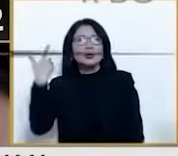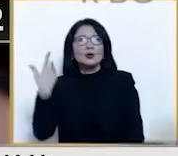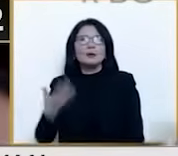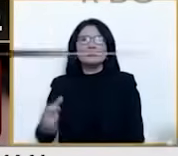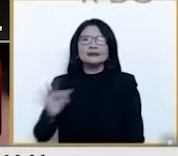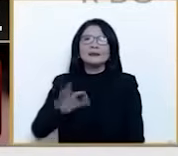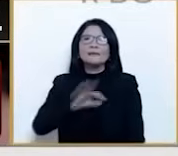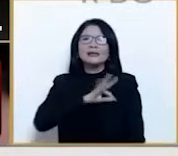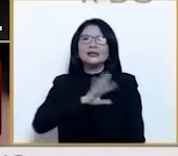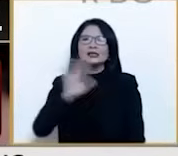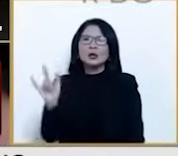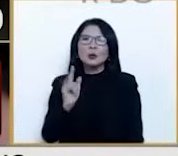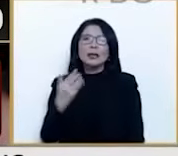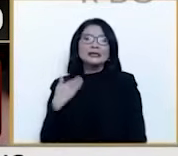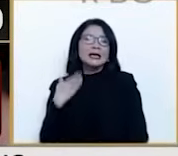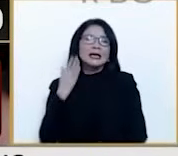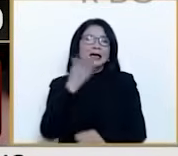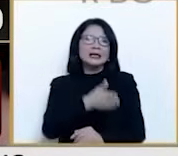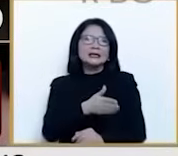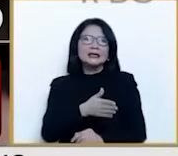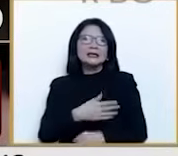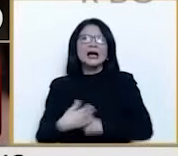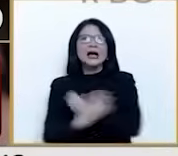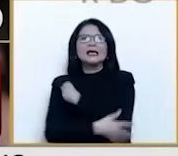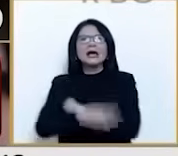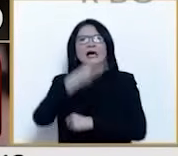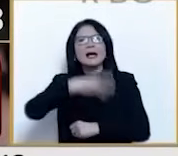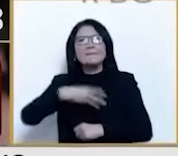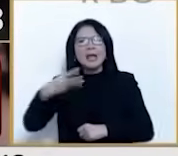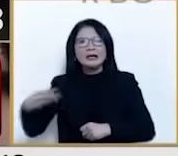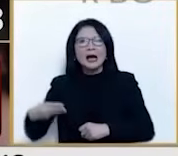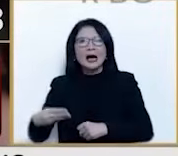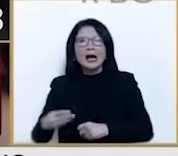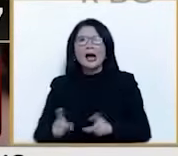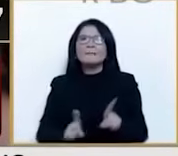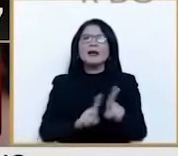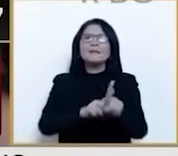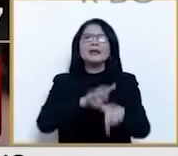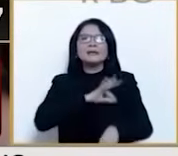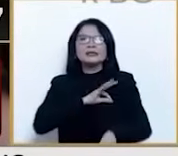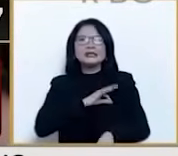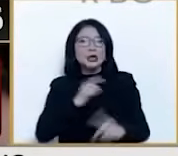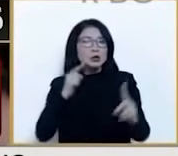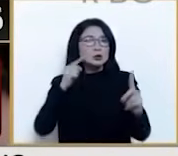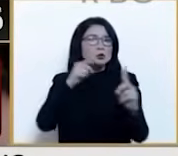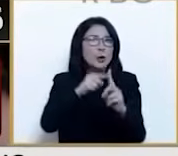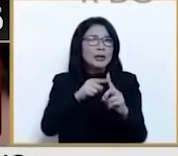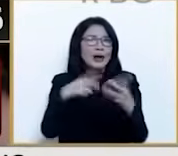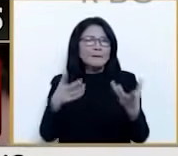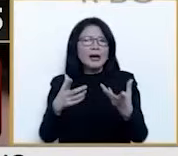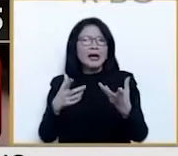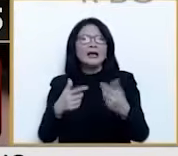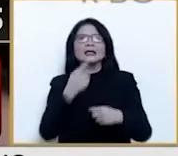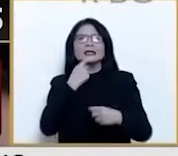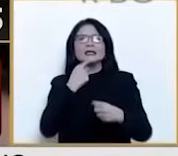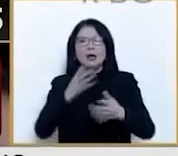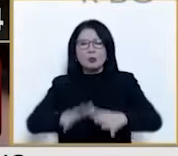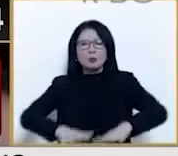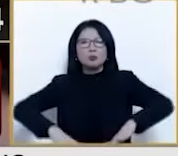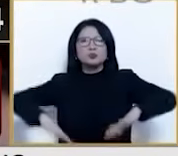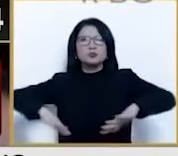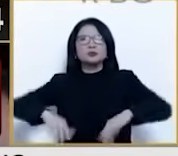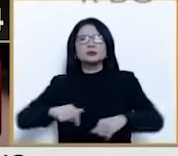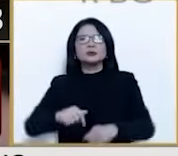Presiden Jokowi, saya berkunjung ke Belanda mendampingi Presiden Jokowi. Tujuannya adalah berkaitan dengan giant sea wall.